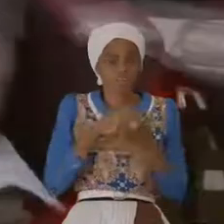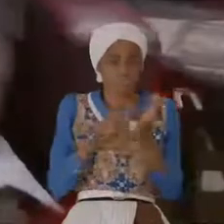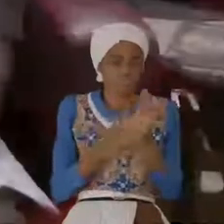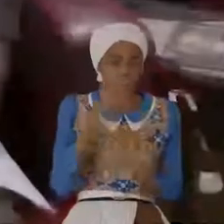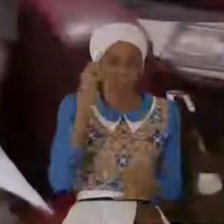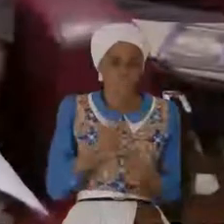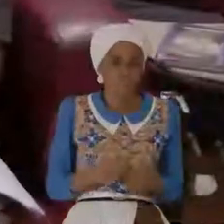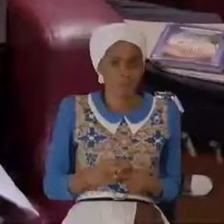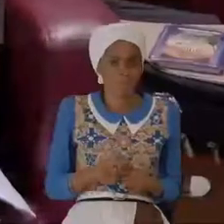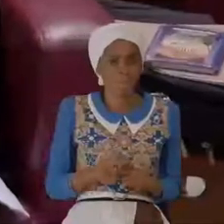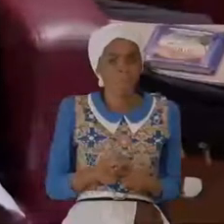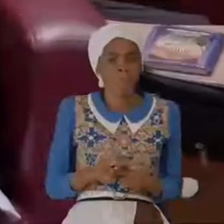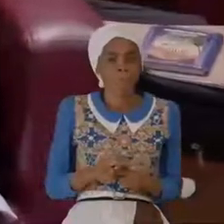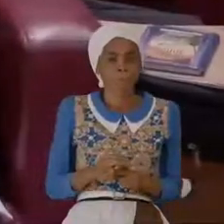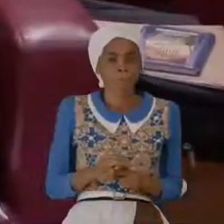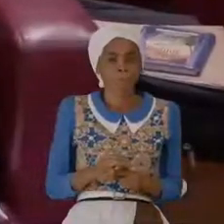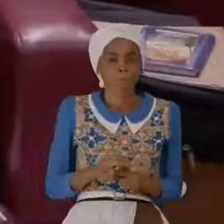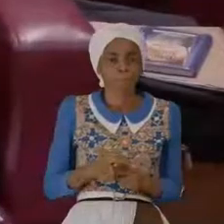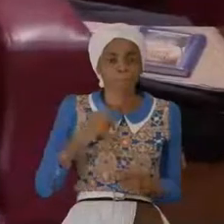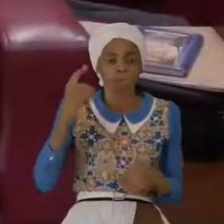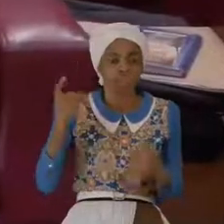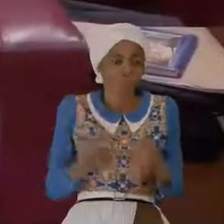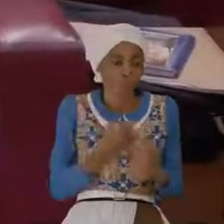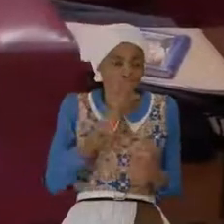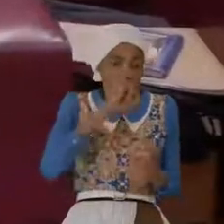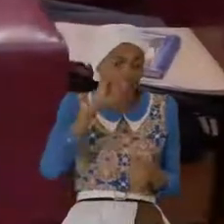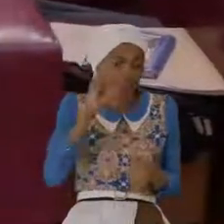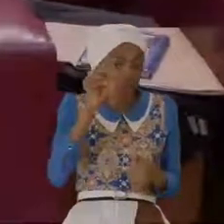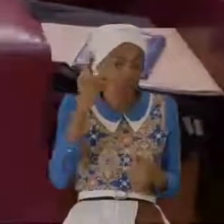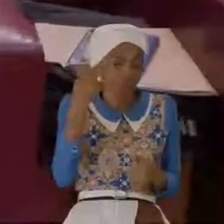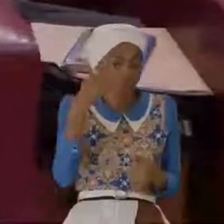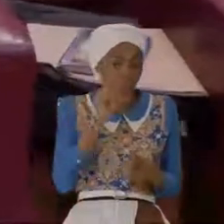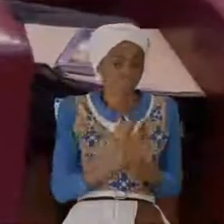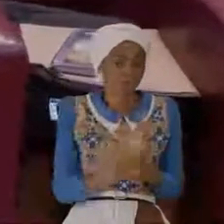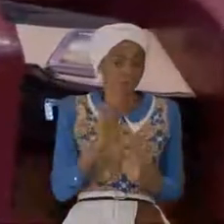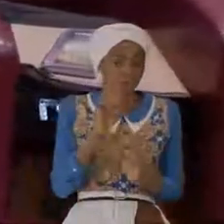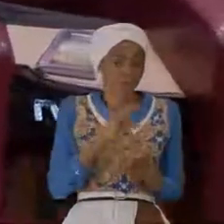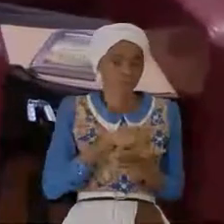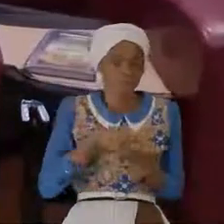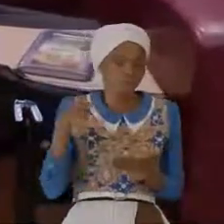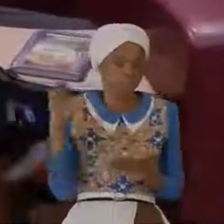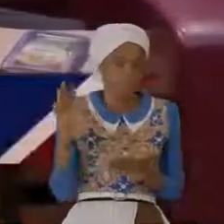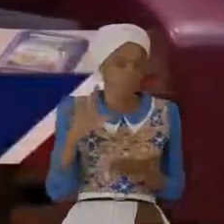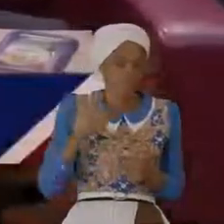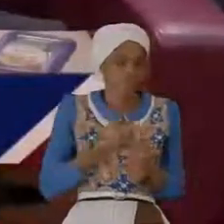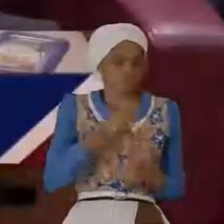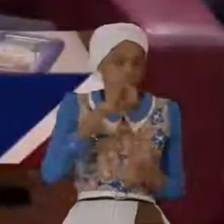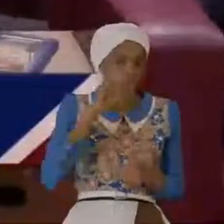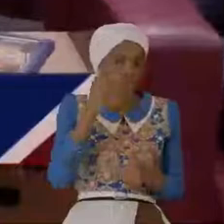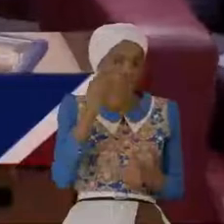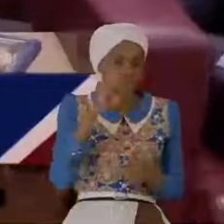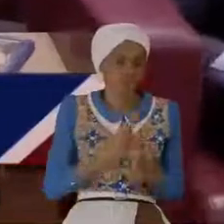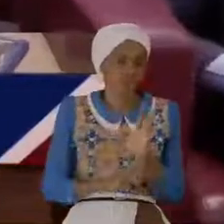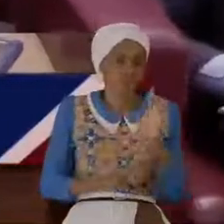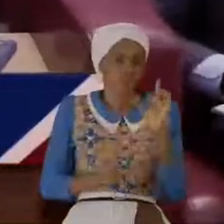nom de Jésus-Christ. Voyons, 1 Jean, chapitre 1, 1 Jean,